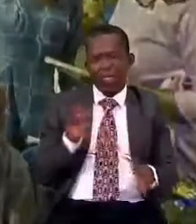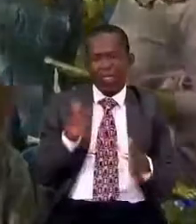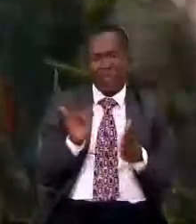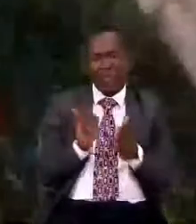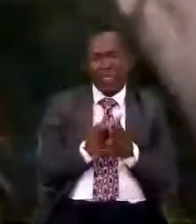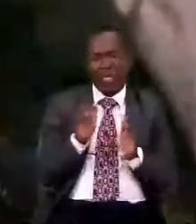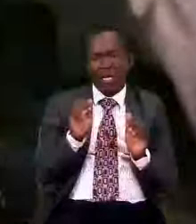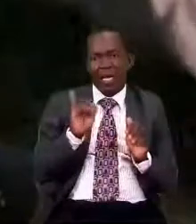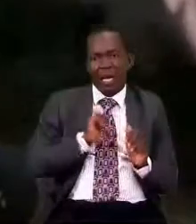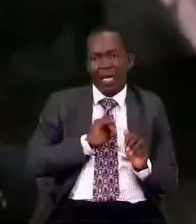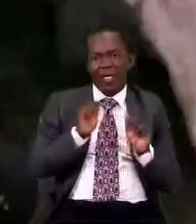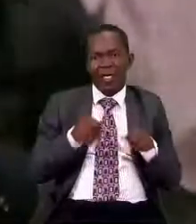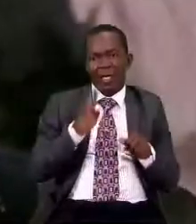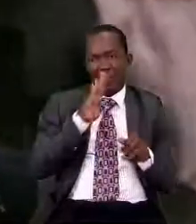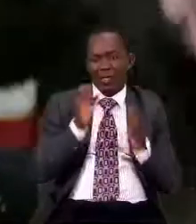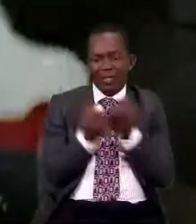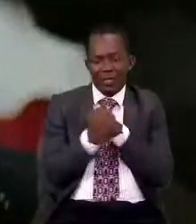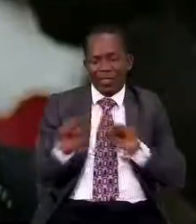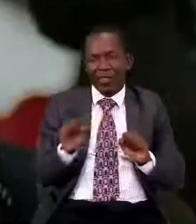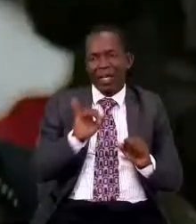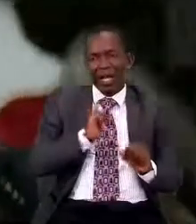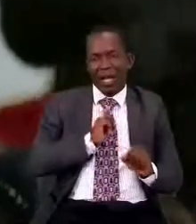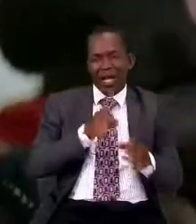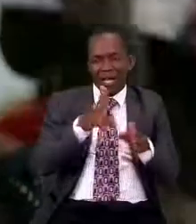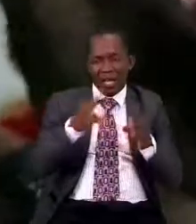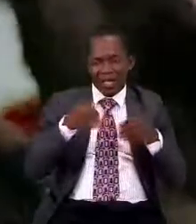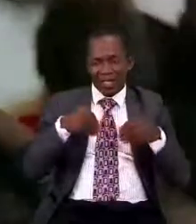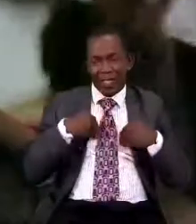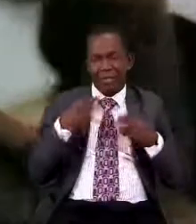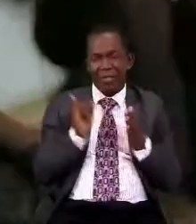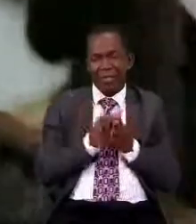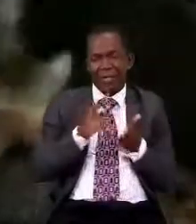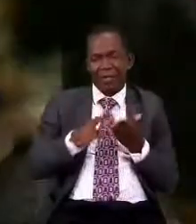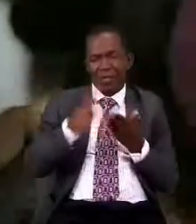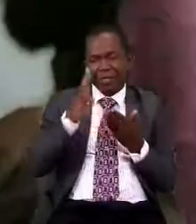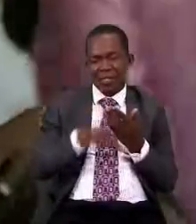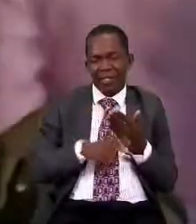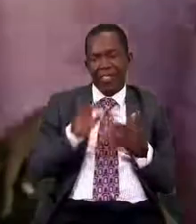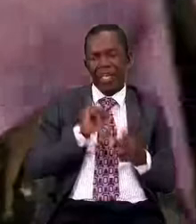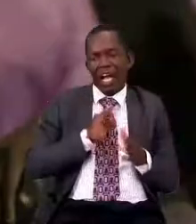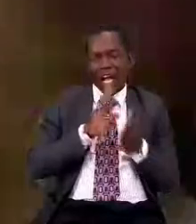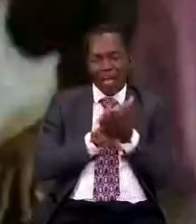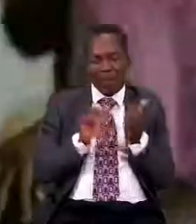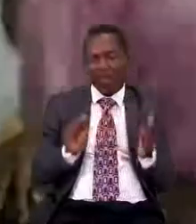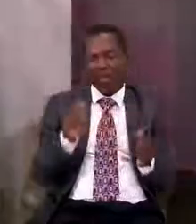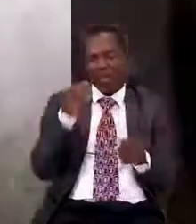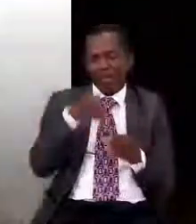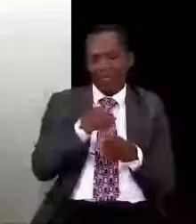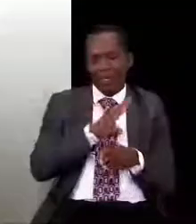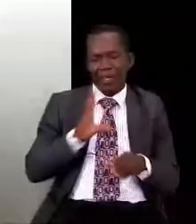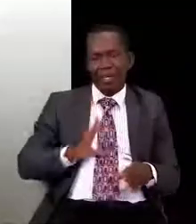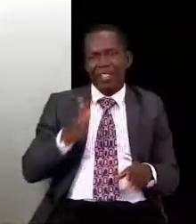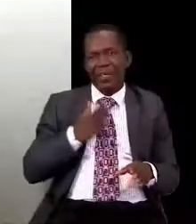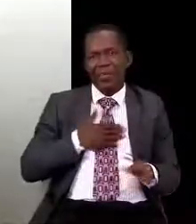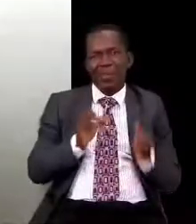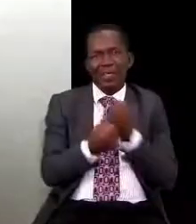pardon, je crois en Christ mon Sauveur, et j'ai maintenant le salut du Seigneur.